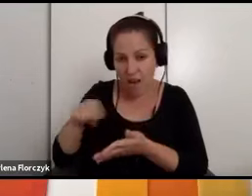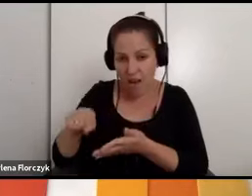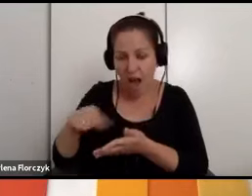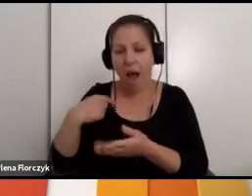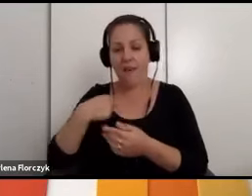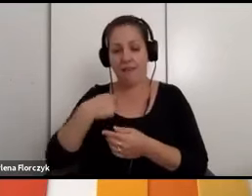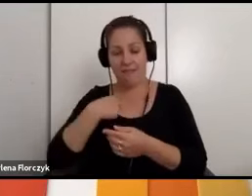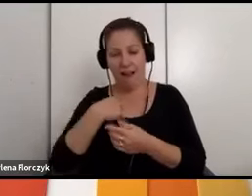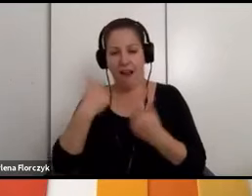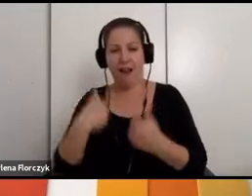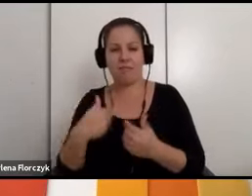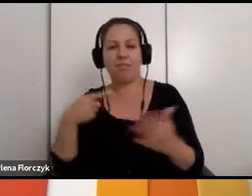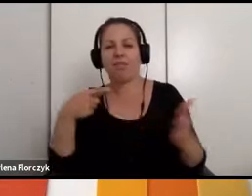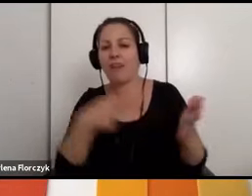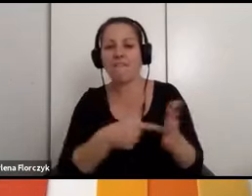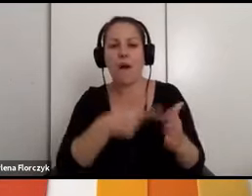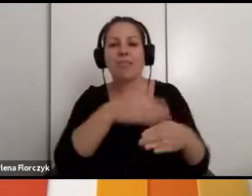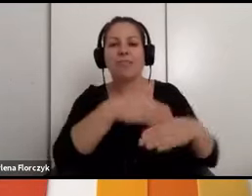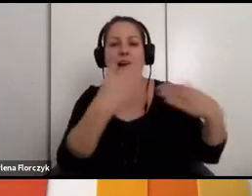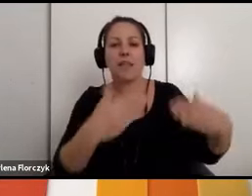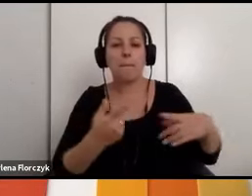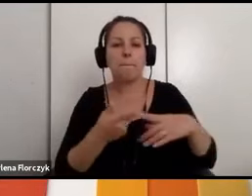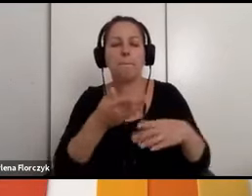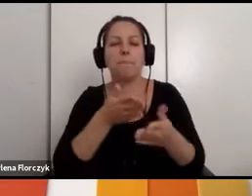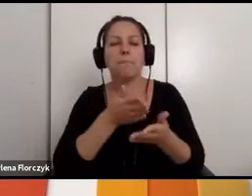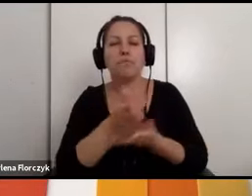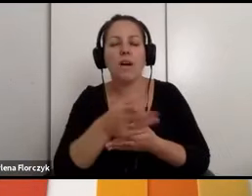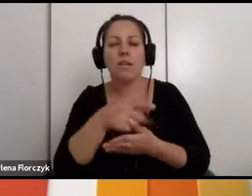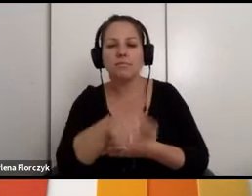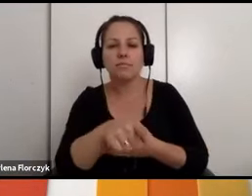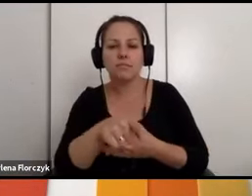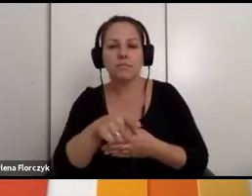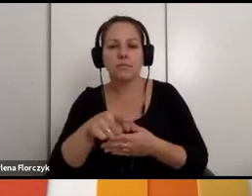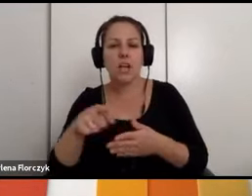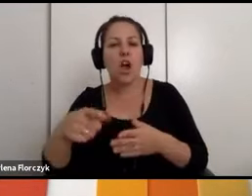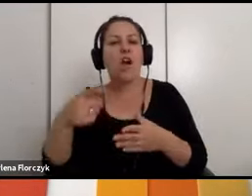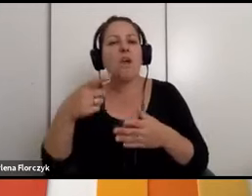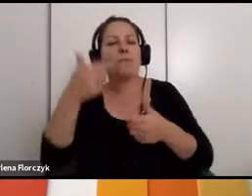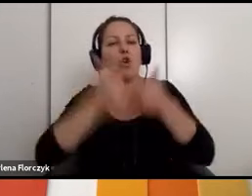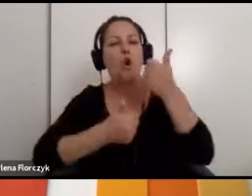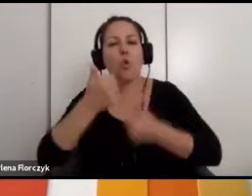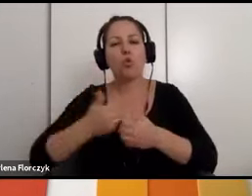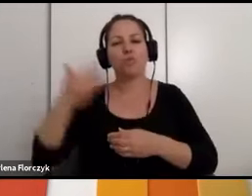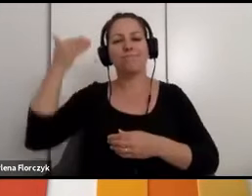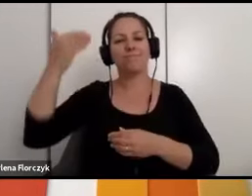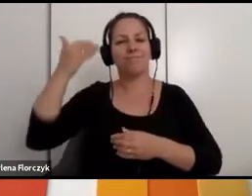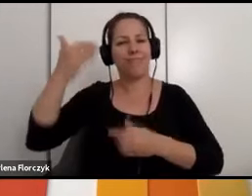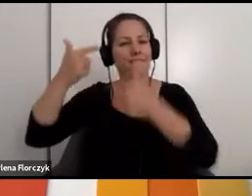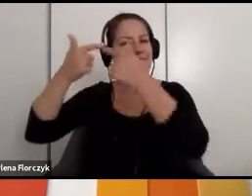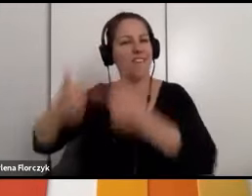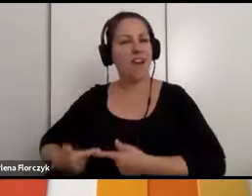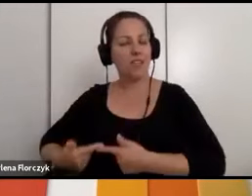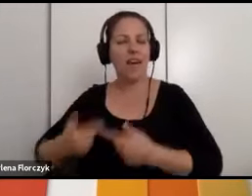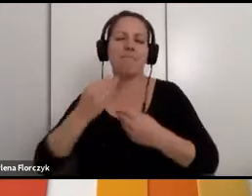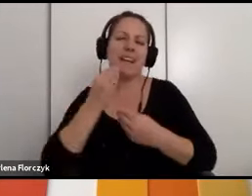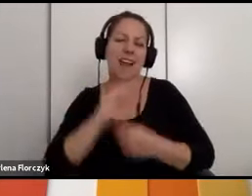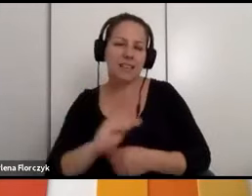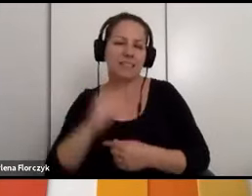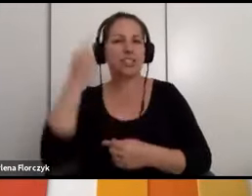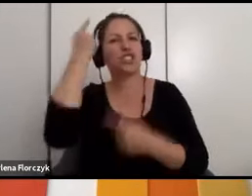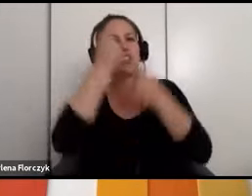ja trafiłam do teatru przez konkursy recytatorskie, czyli po prostu klasyczne myślenie